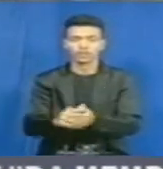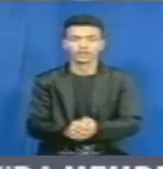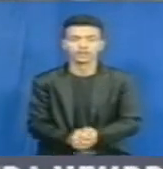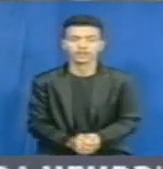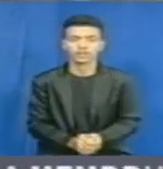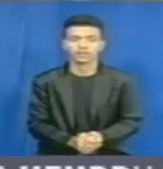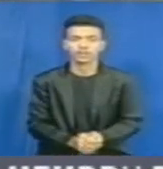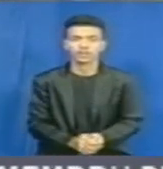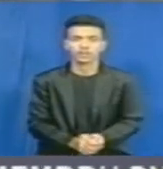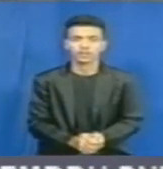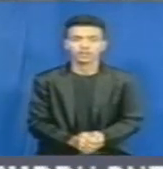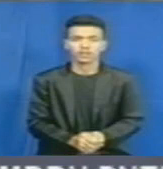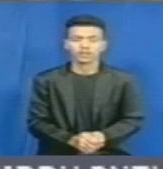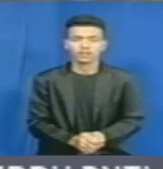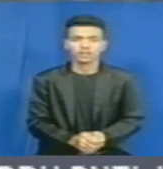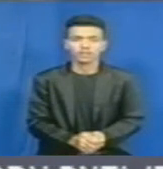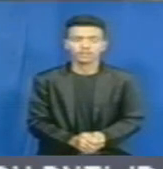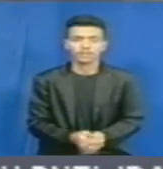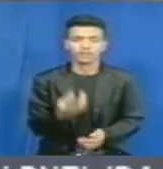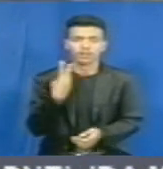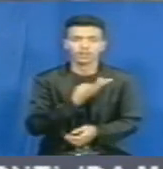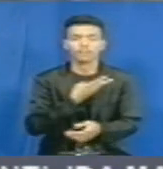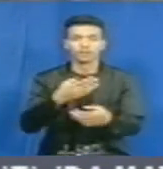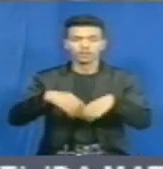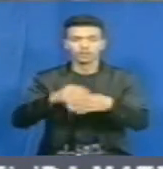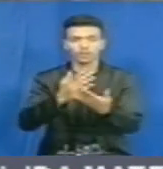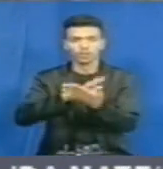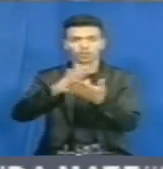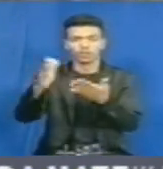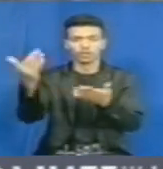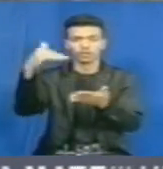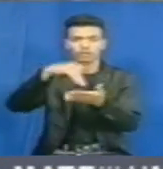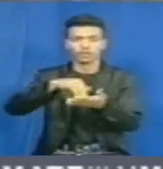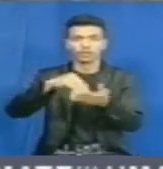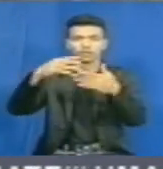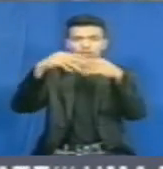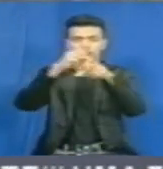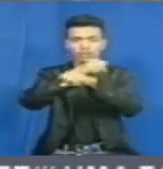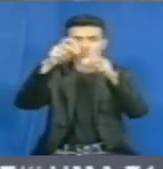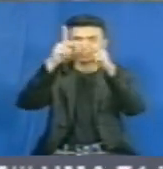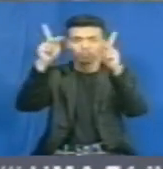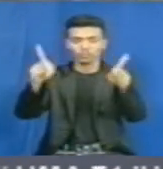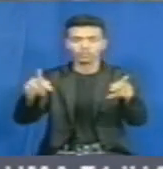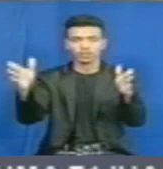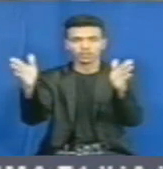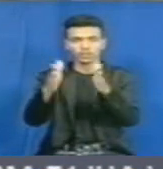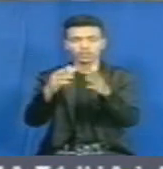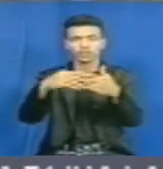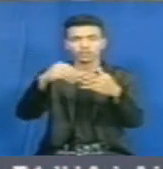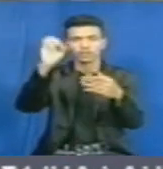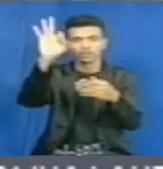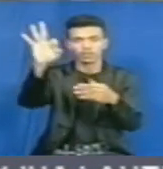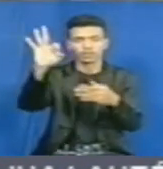la hola ida ami hola tutan za zaki koan sarne fan ho $9 anta ami mai fan fal 95